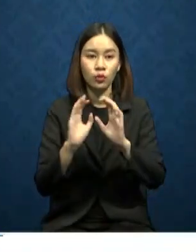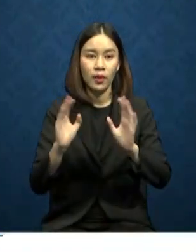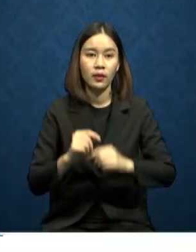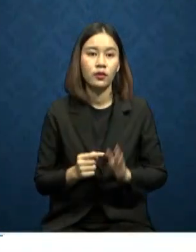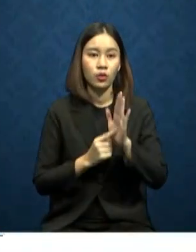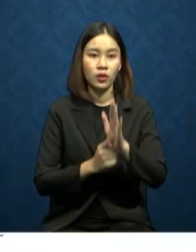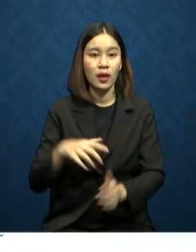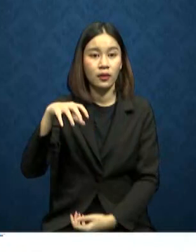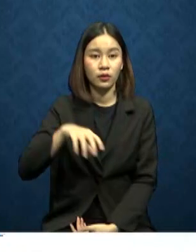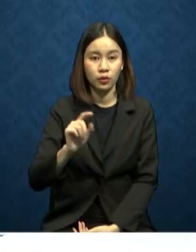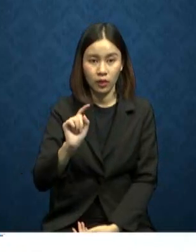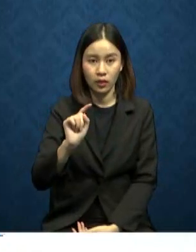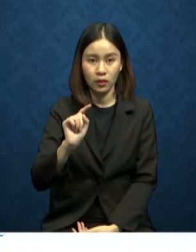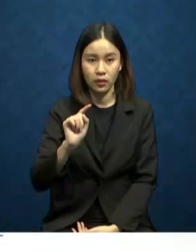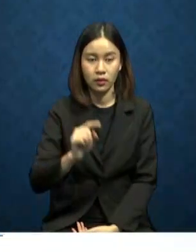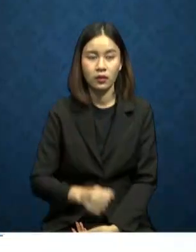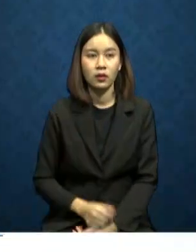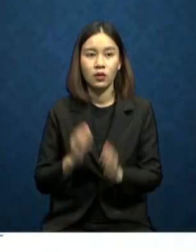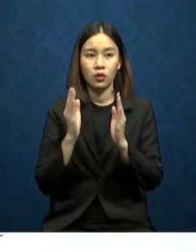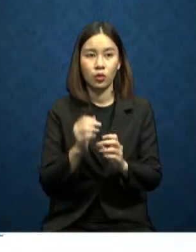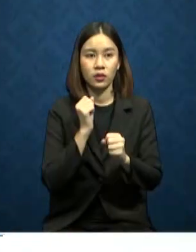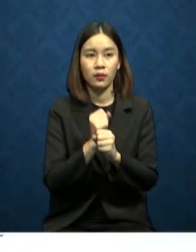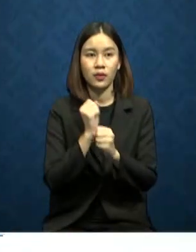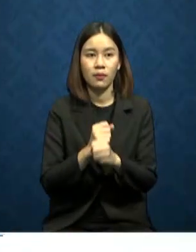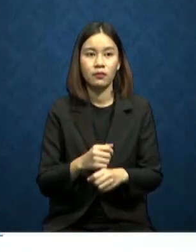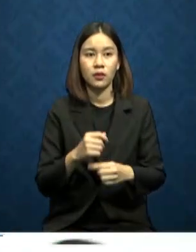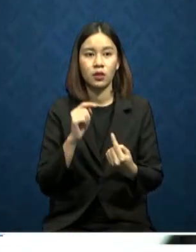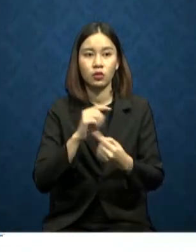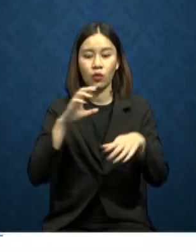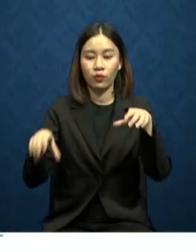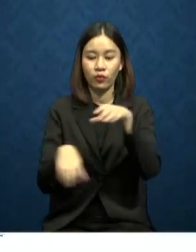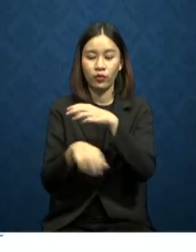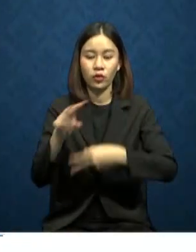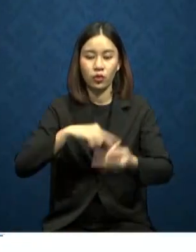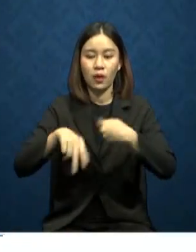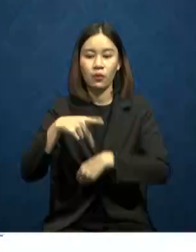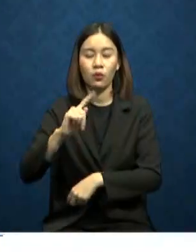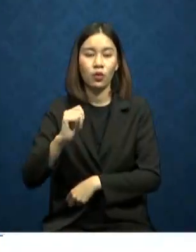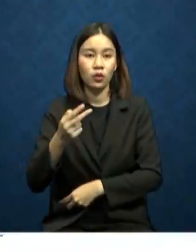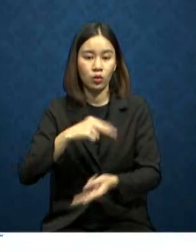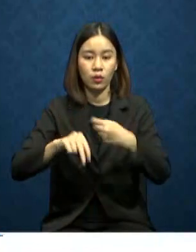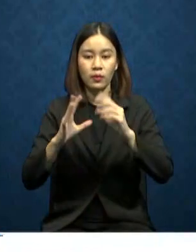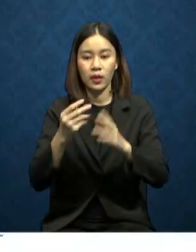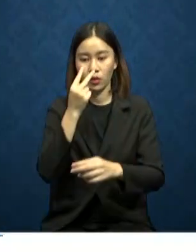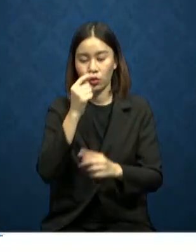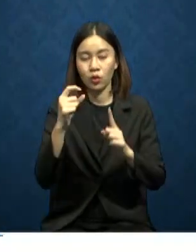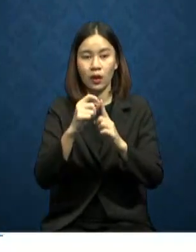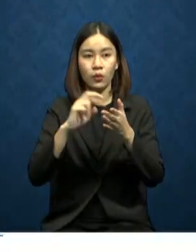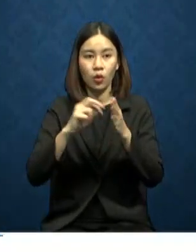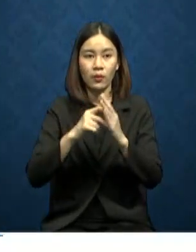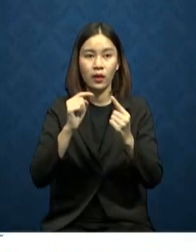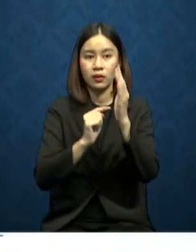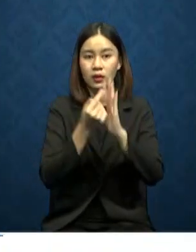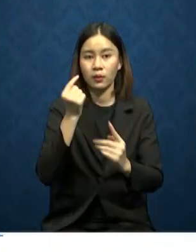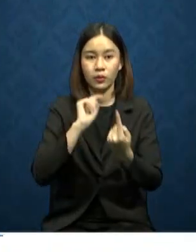เช่นเอ่อเจ้าหน้าที่ของรัฐที่ไม่อยู่ภายใต้การตรวจสอบของคณะกรรมการปปทถ้าดูในนิยามประเภท